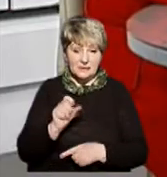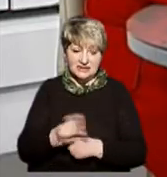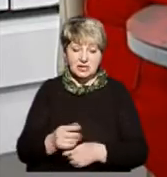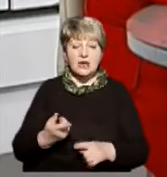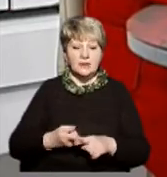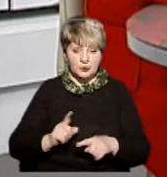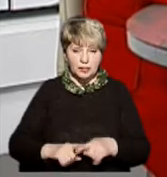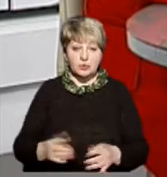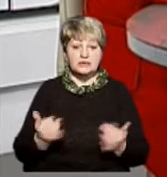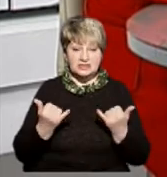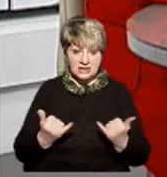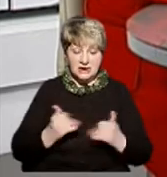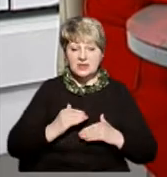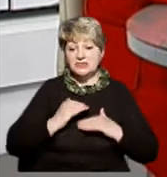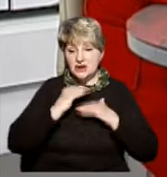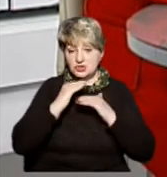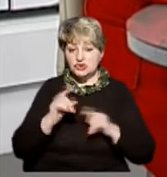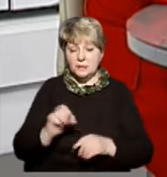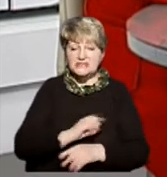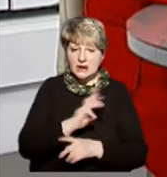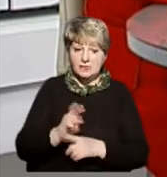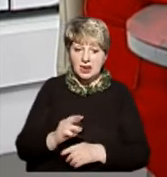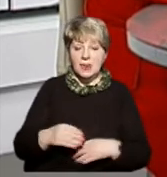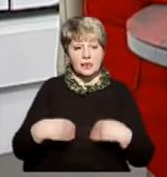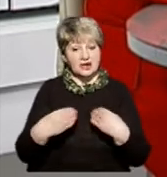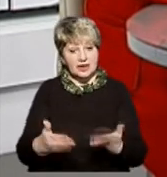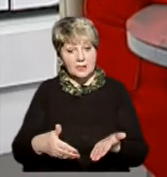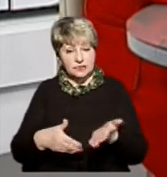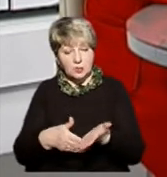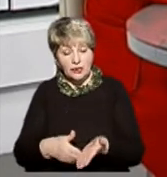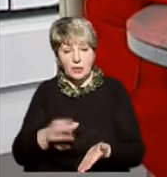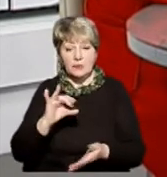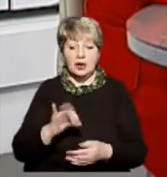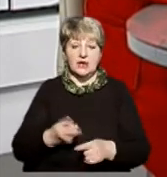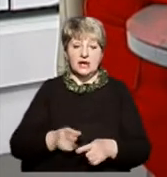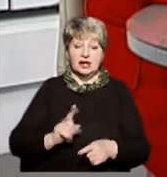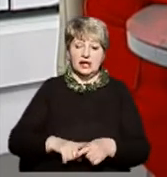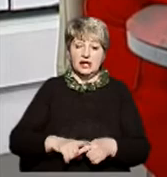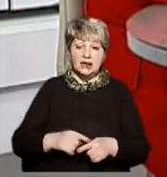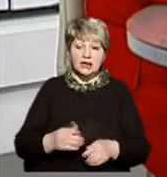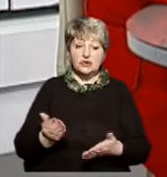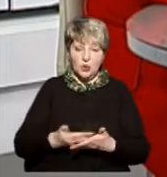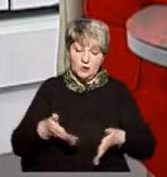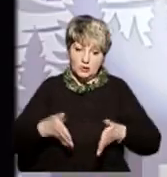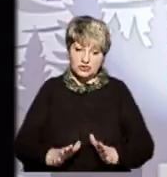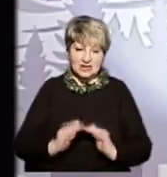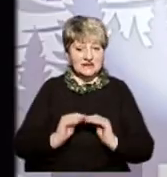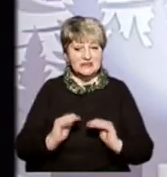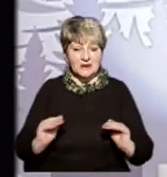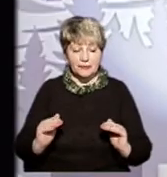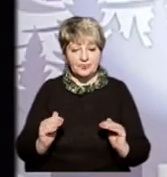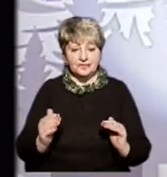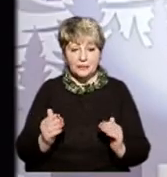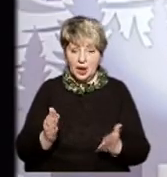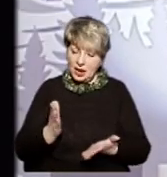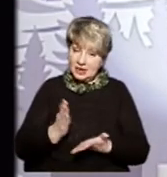достатньо для того, щоб забезпечити лікування, надання допомоги нашим родиллям, породіллям і новонародженим діткам. Є який запас